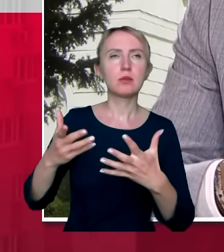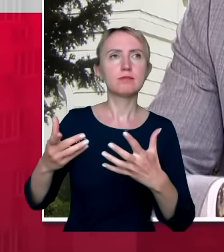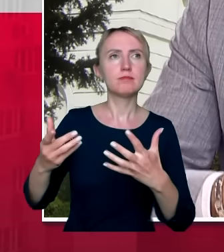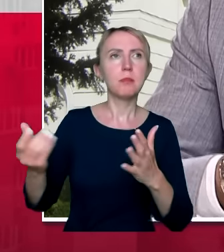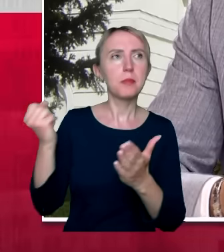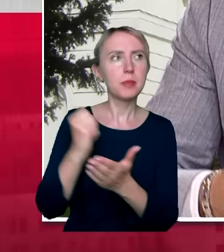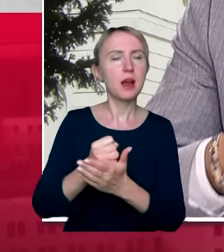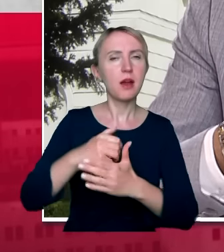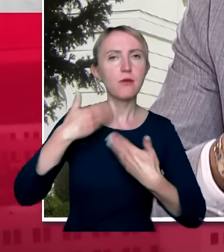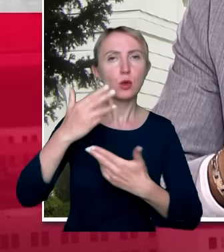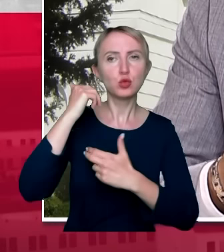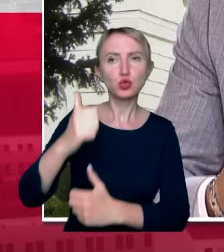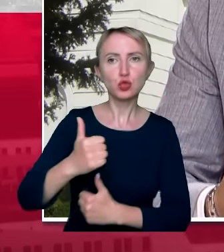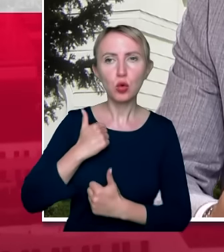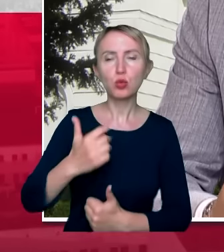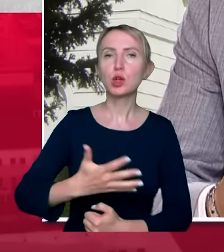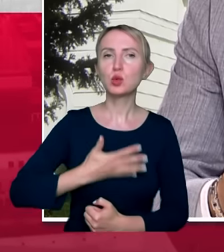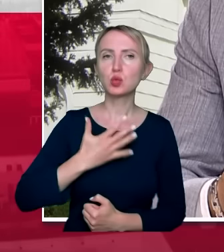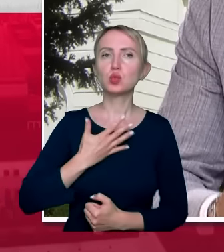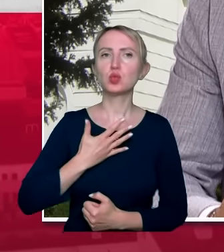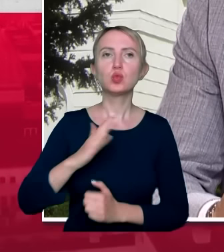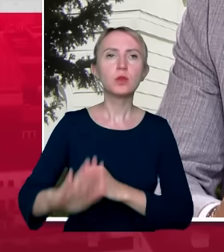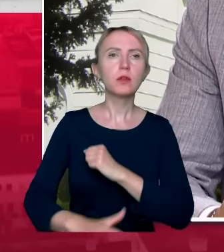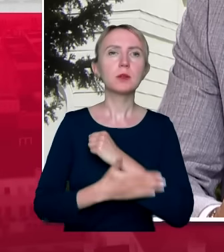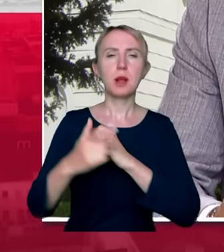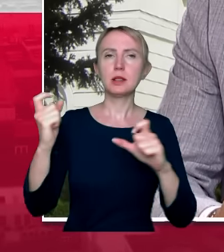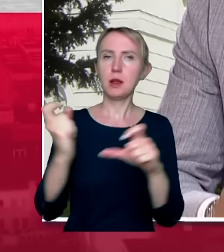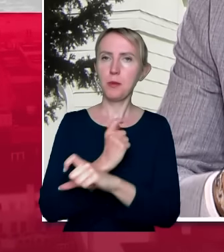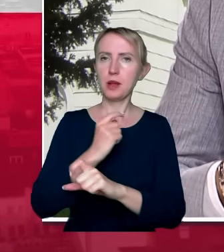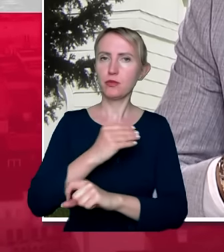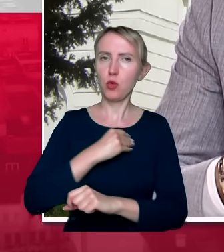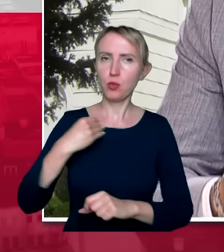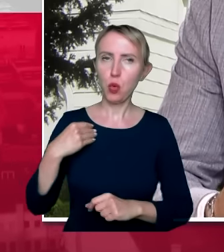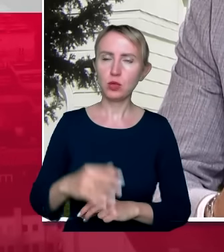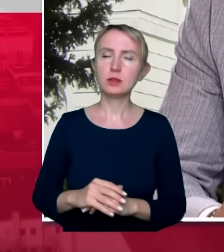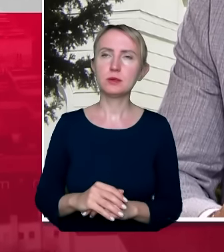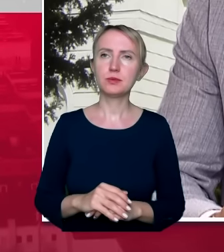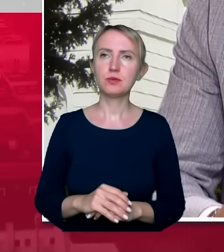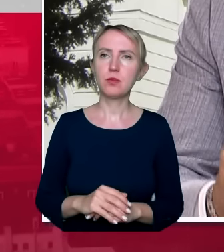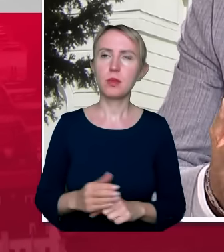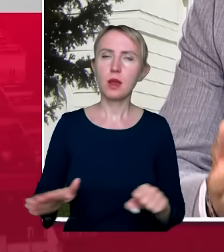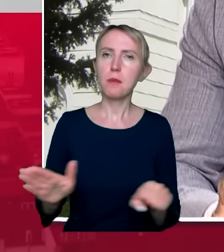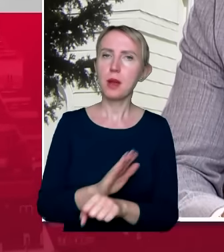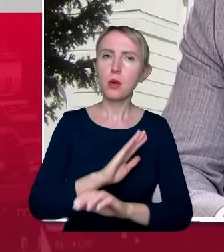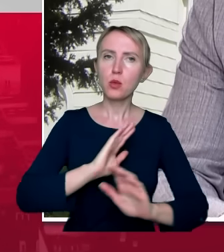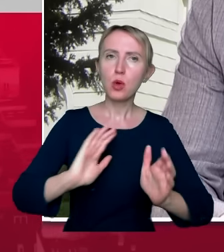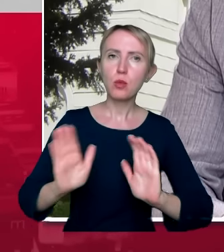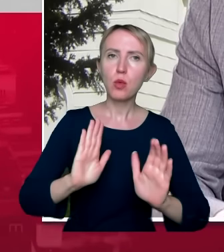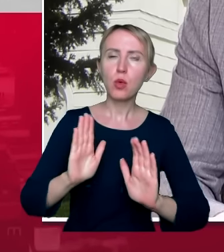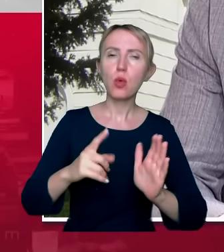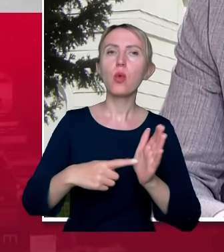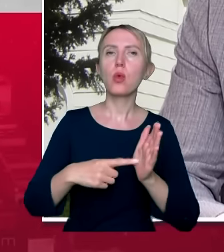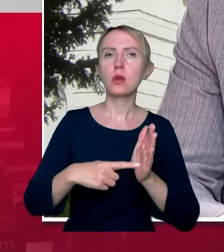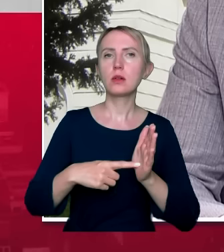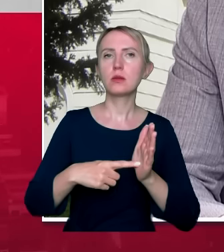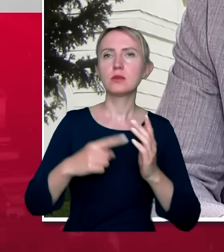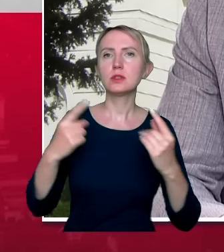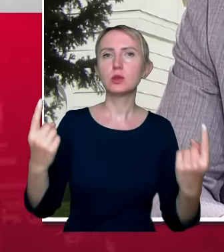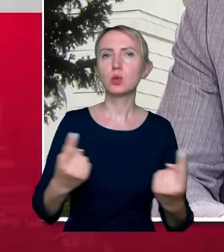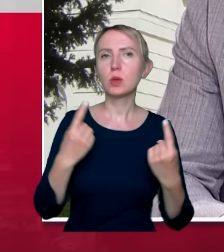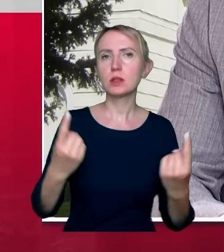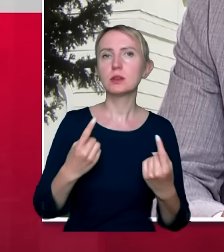żeby żołnierz czuł wsparcie państwa polskiego, pełną opiekę do tego, że w wypadku, kiedy